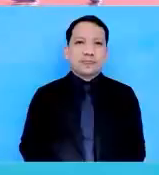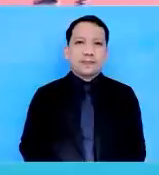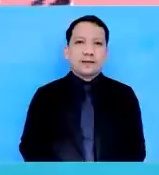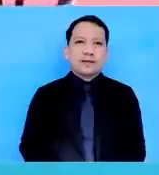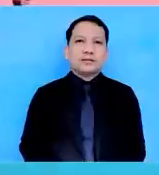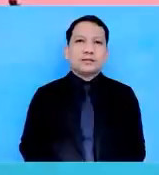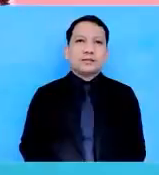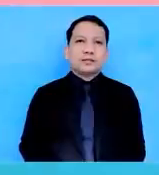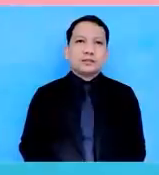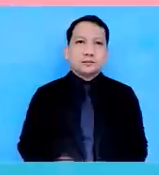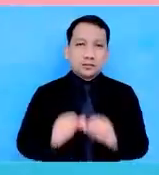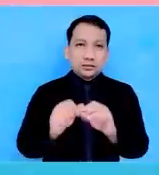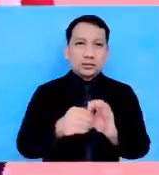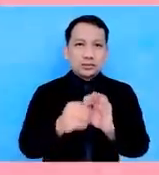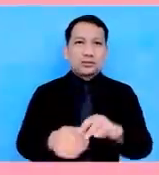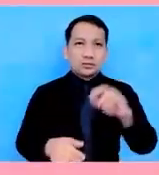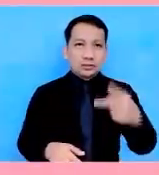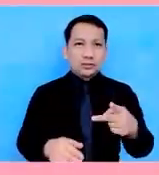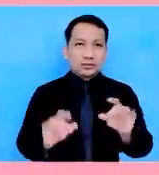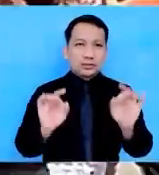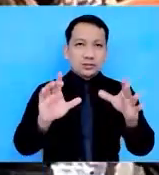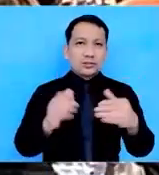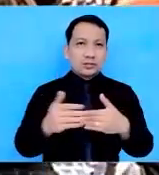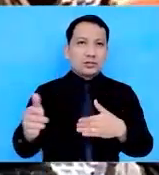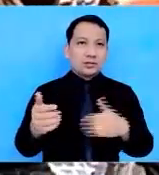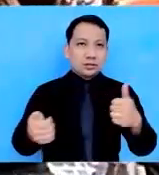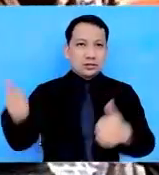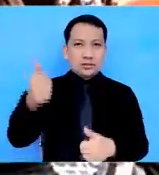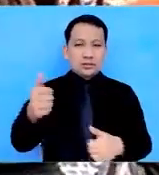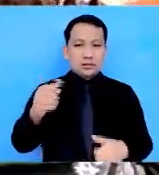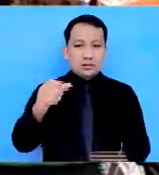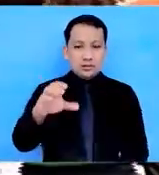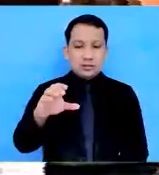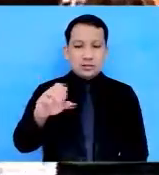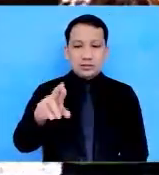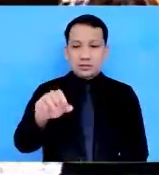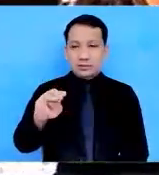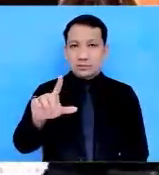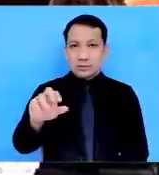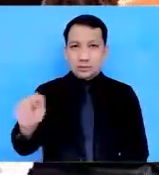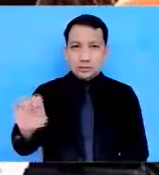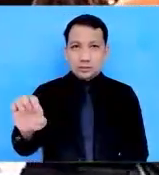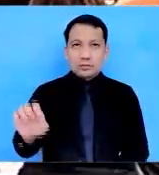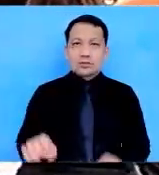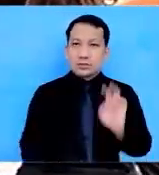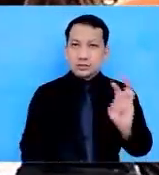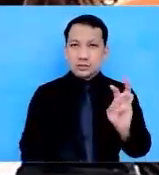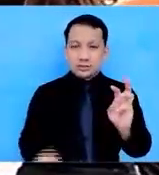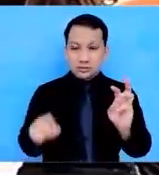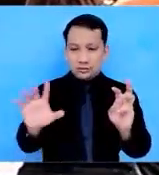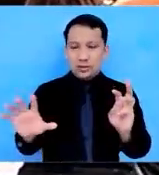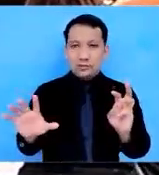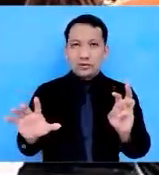Gretchen, sa ngayon nagsimula na ang second set at kasalukuyang lamang ang Creamline Cool Smashers sa score na 6-5, pero antabayanan natin